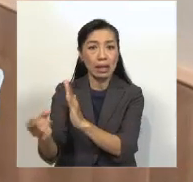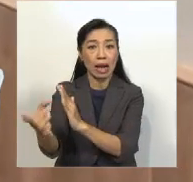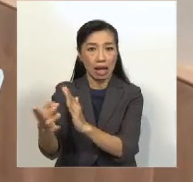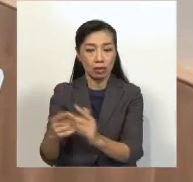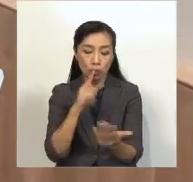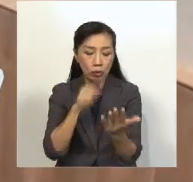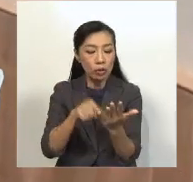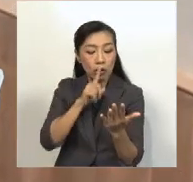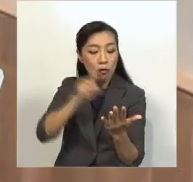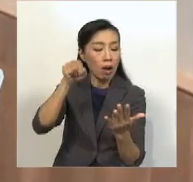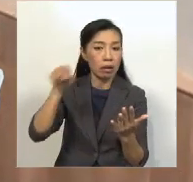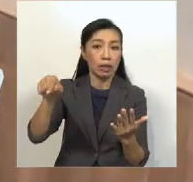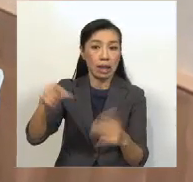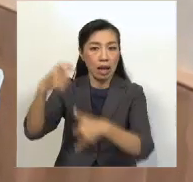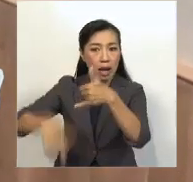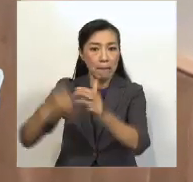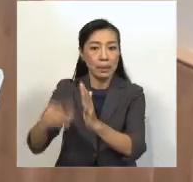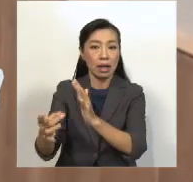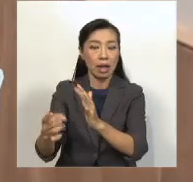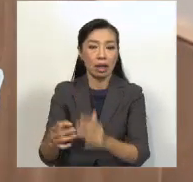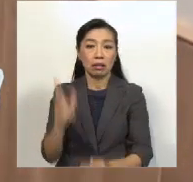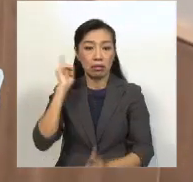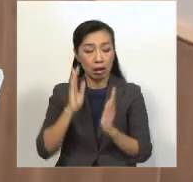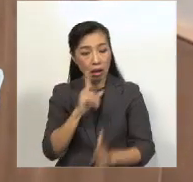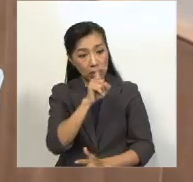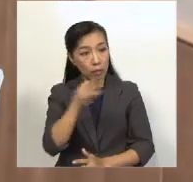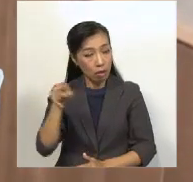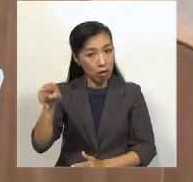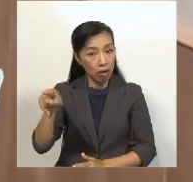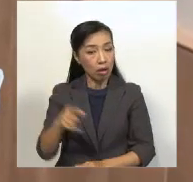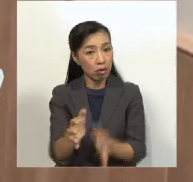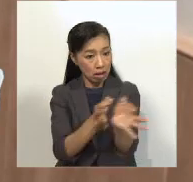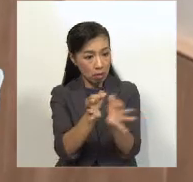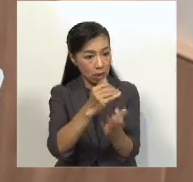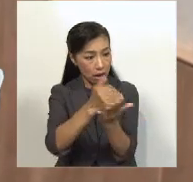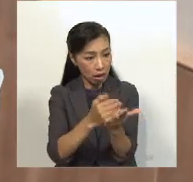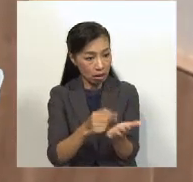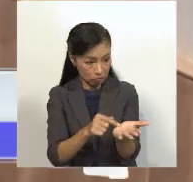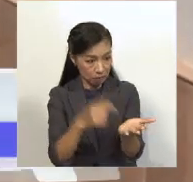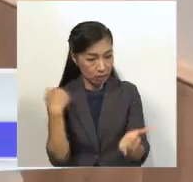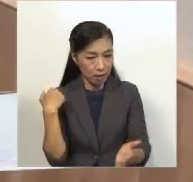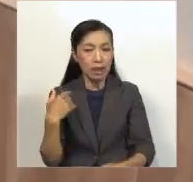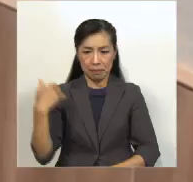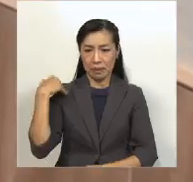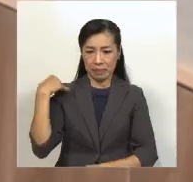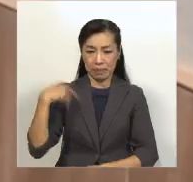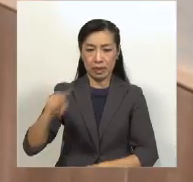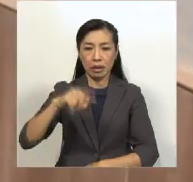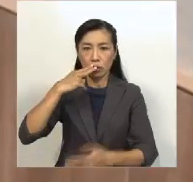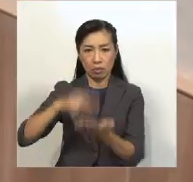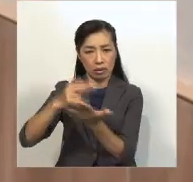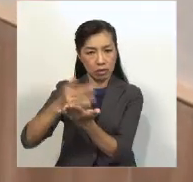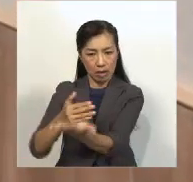ะครับ ตอนนี้ผู้ถูกร้องไม่แจ้งชี้แจงมาอย่างไรบ้าง ก็ชี้แจงมาแล้วครับชี้แจงมาเรียบร้อยท่านนาย